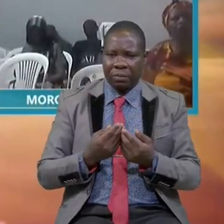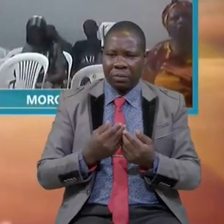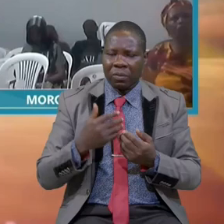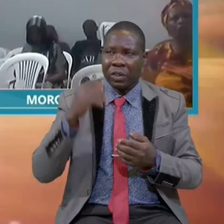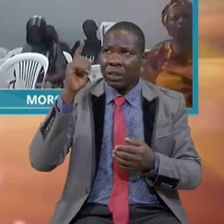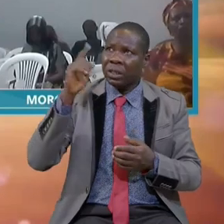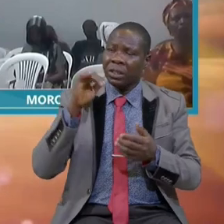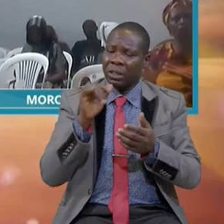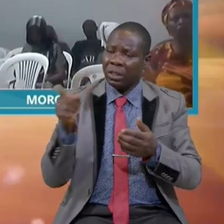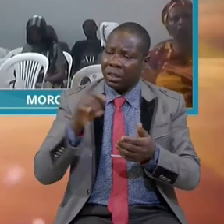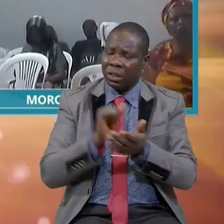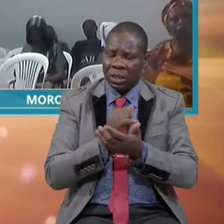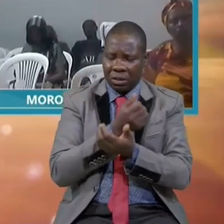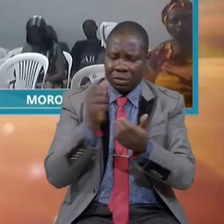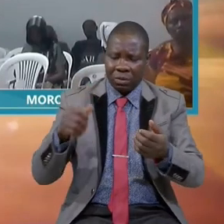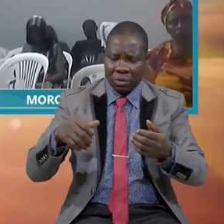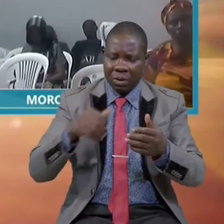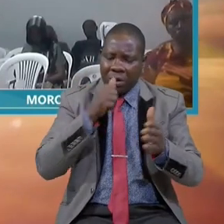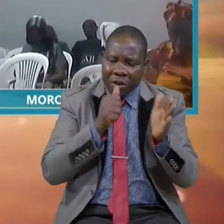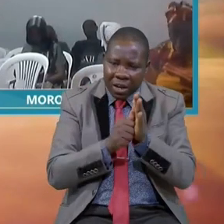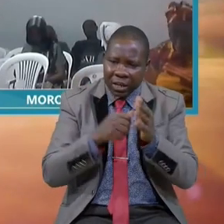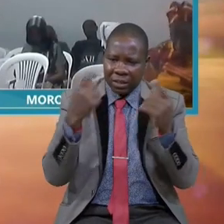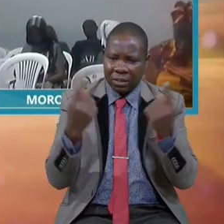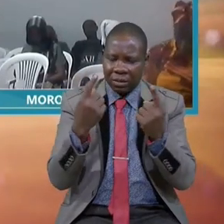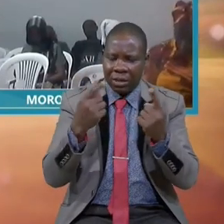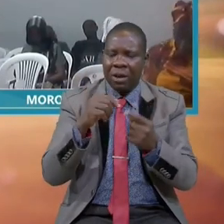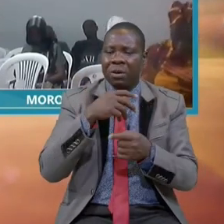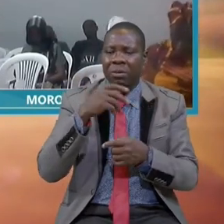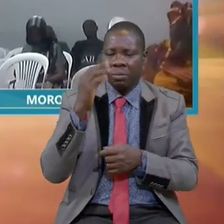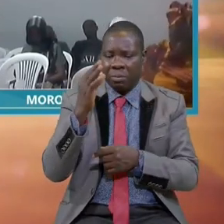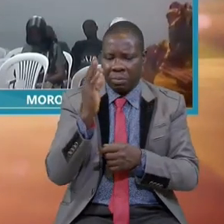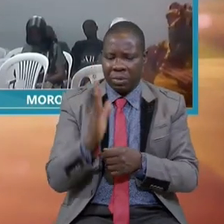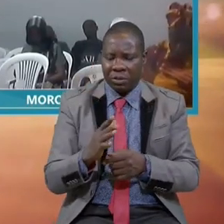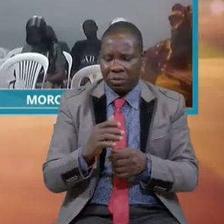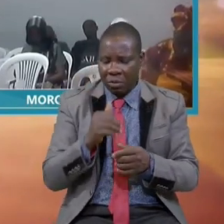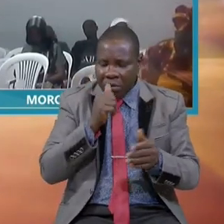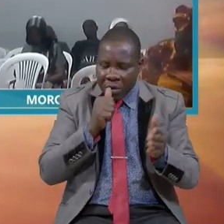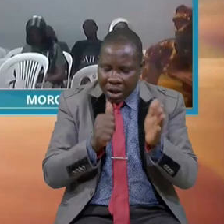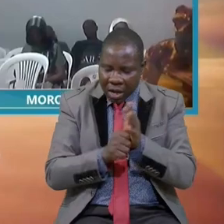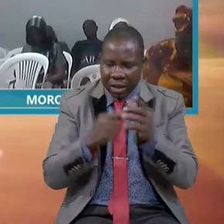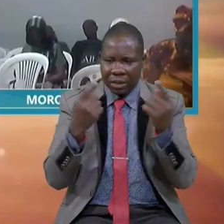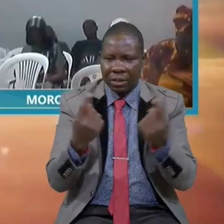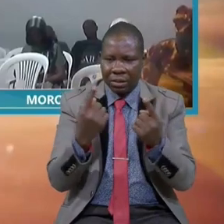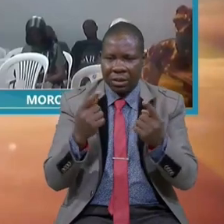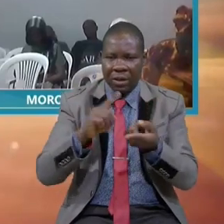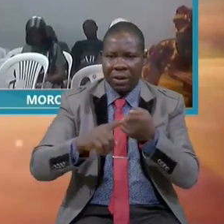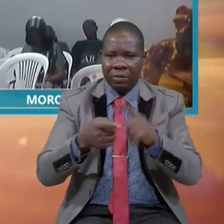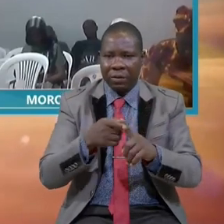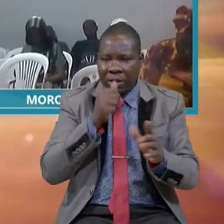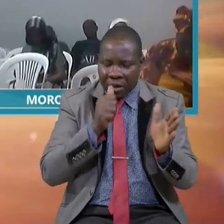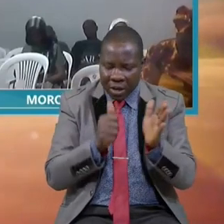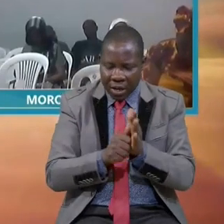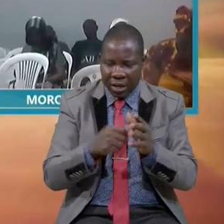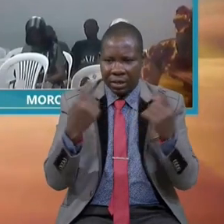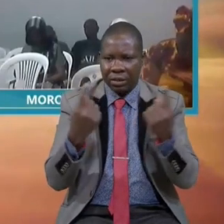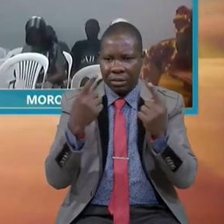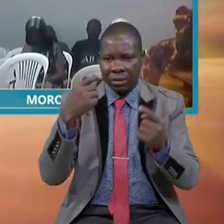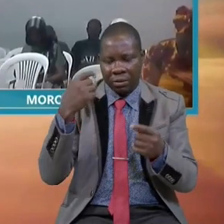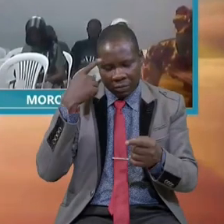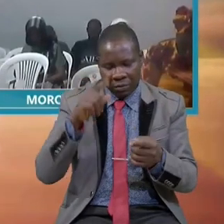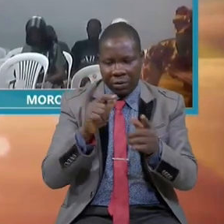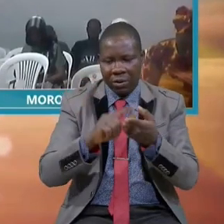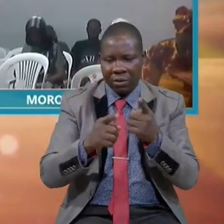les péchés, les amis cachent les péchés, pourquoi est-ce que tu as fait ça? Si je